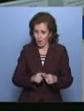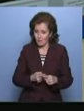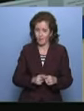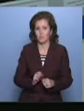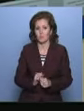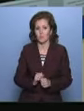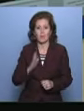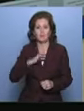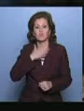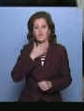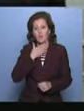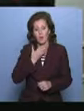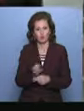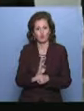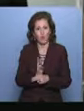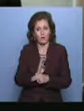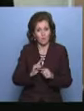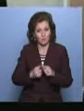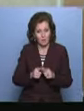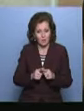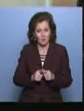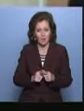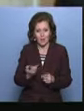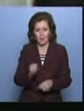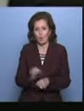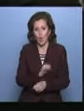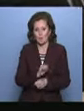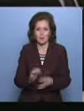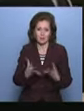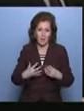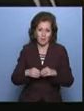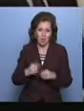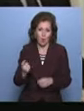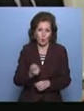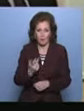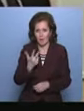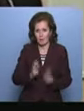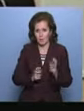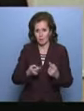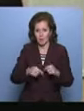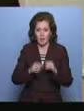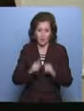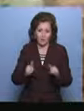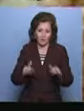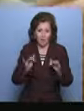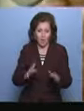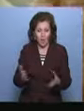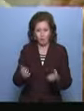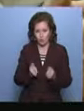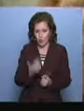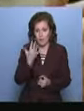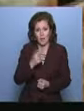вязать, свитера из шерсти вязать. В номинантах и семейные хозяйства, 3 предприятия на развитие дела, они получили по 5 миллионов